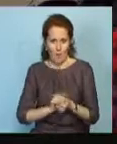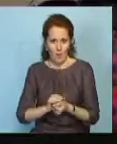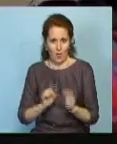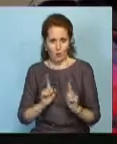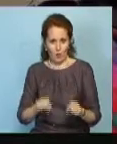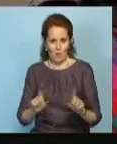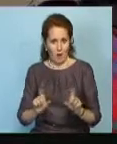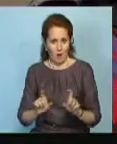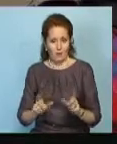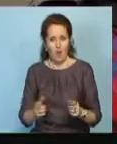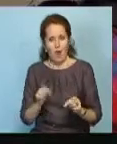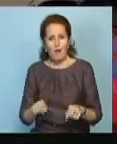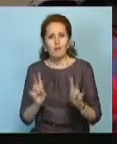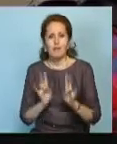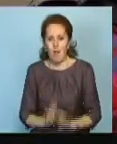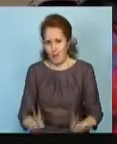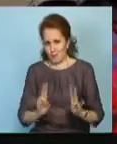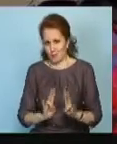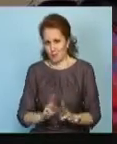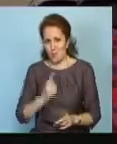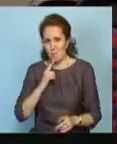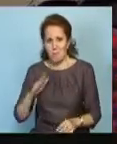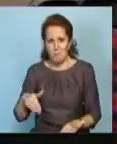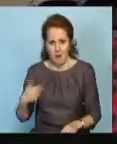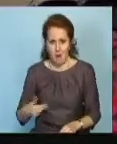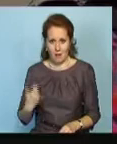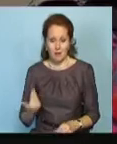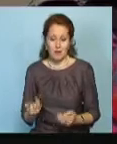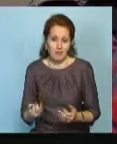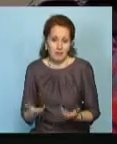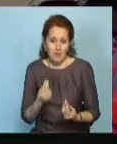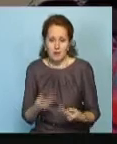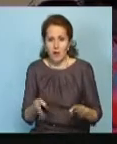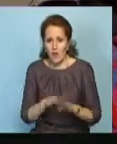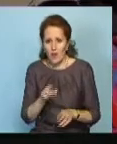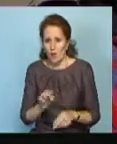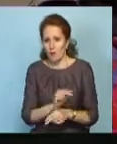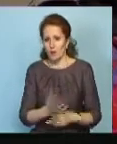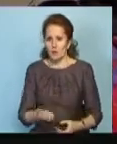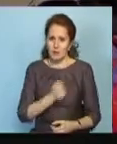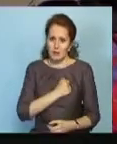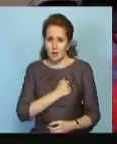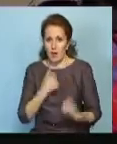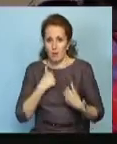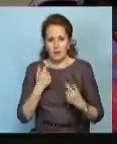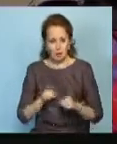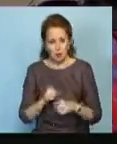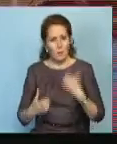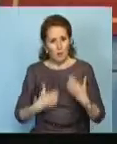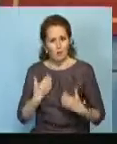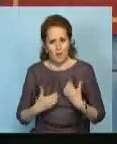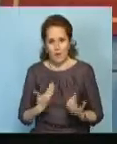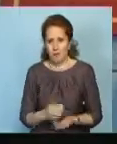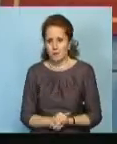здесь именно вот он такой нежный, полезный. И закрывать, ну не знаю, да. Мы тоже за это очень сильно